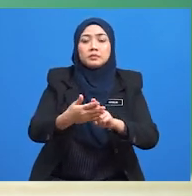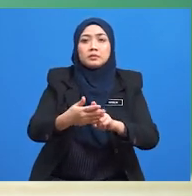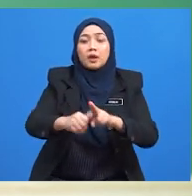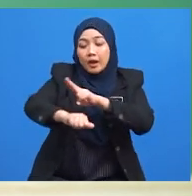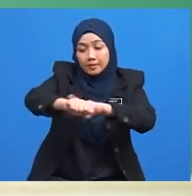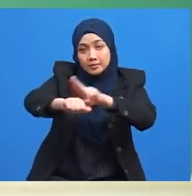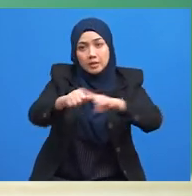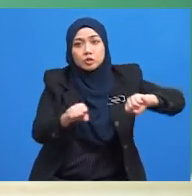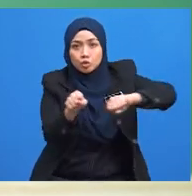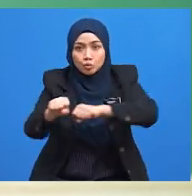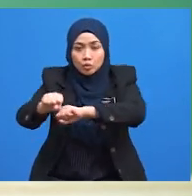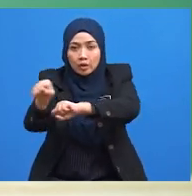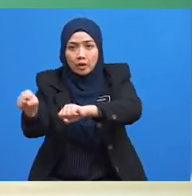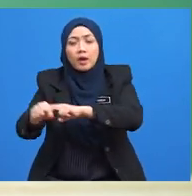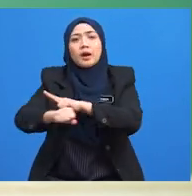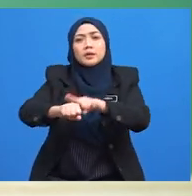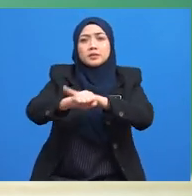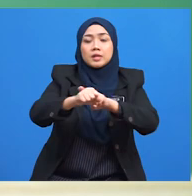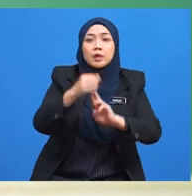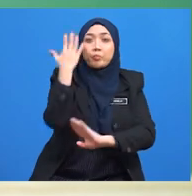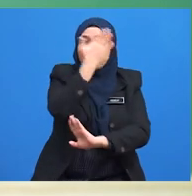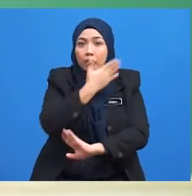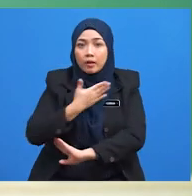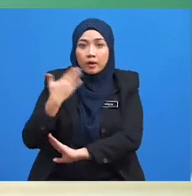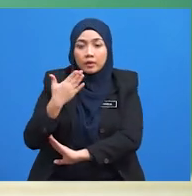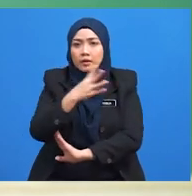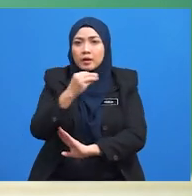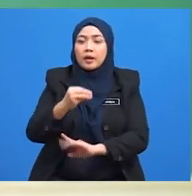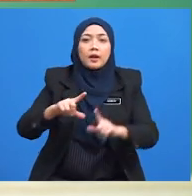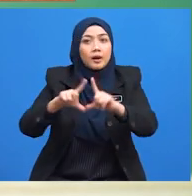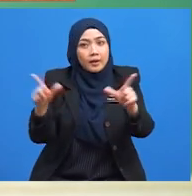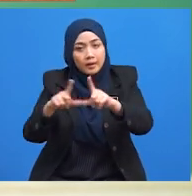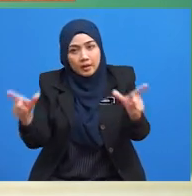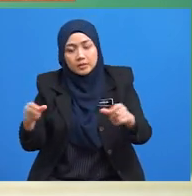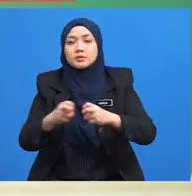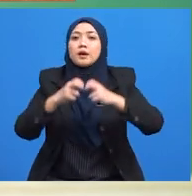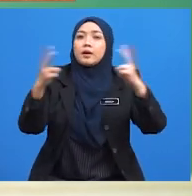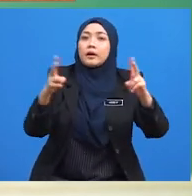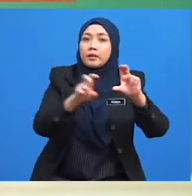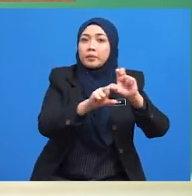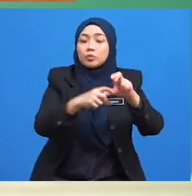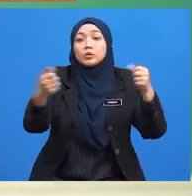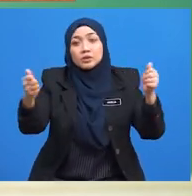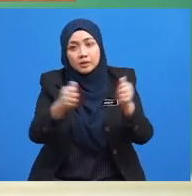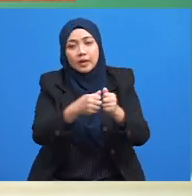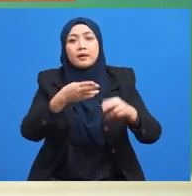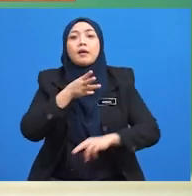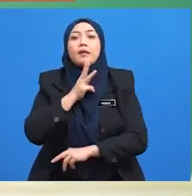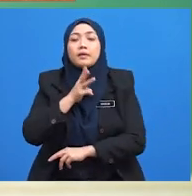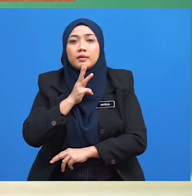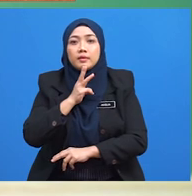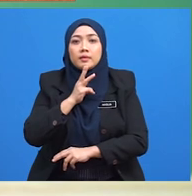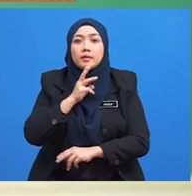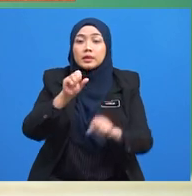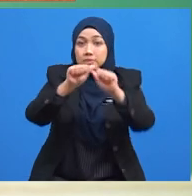hakisan sungai, hakisan permukaan dan sebagainya sangat bergantung dengan air, iaitu